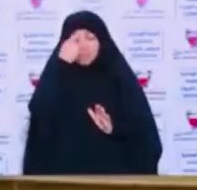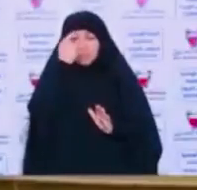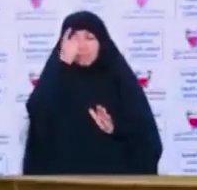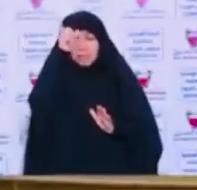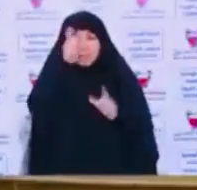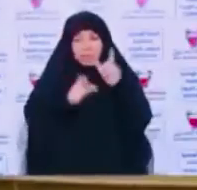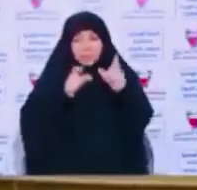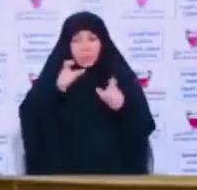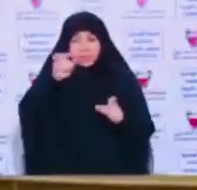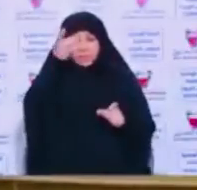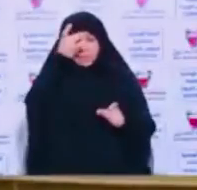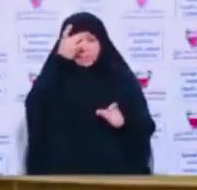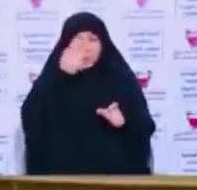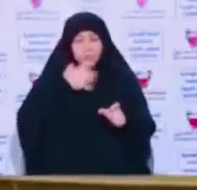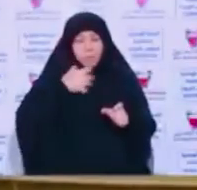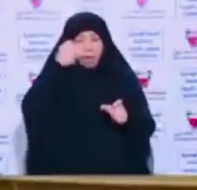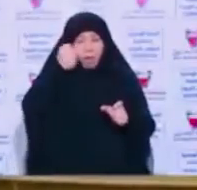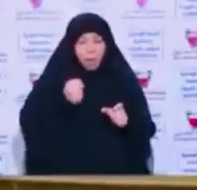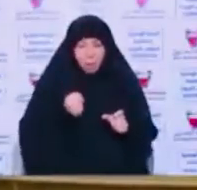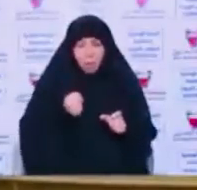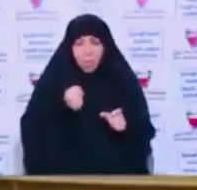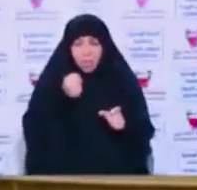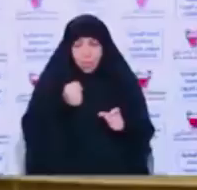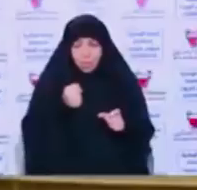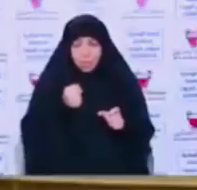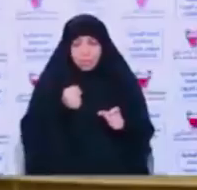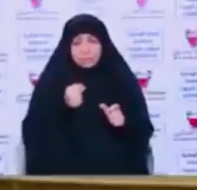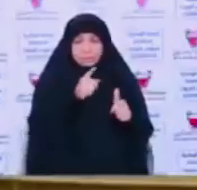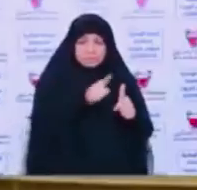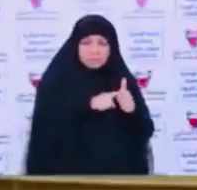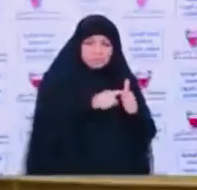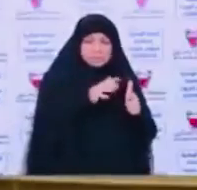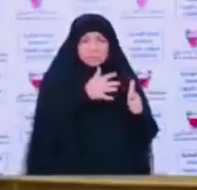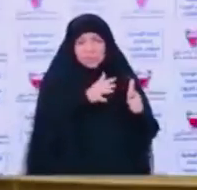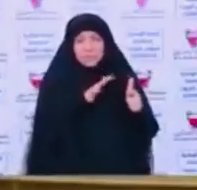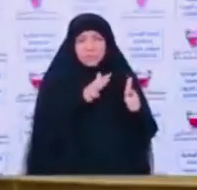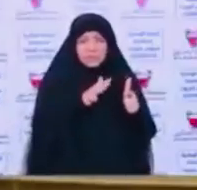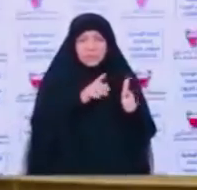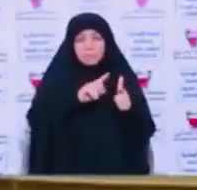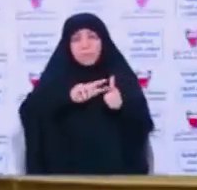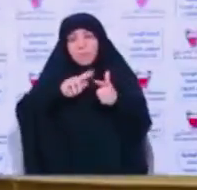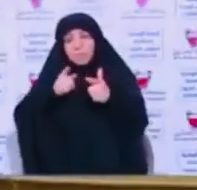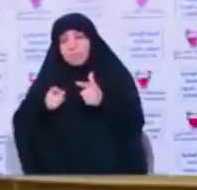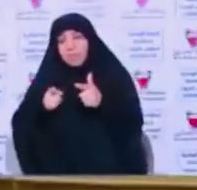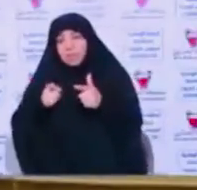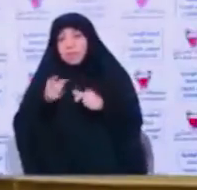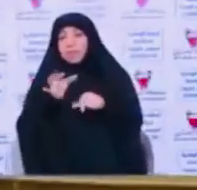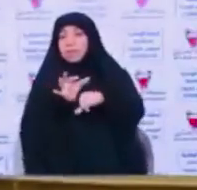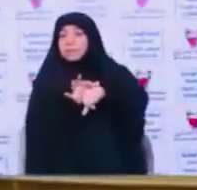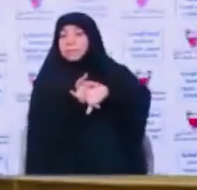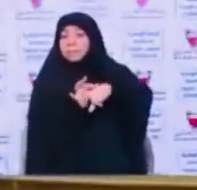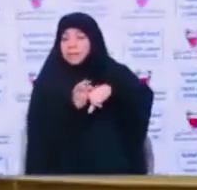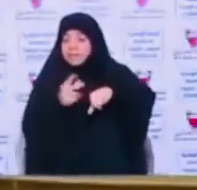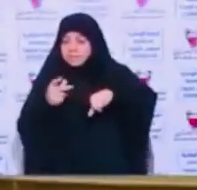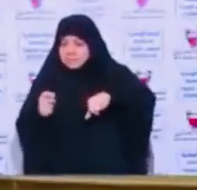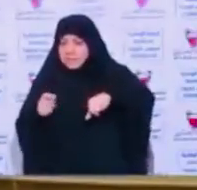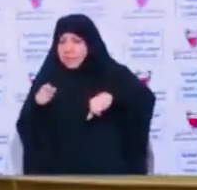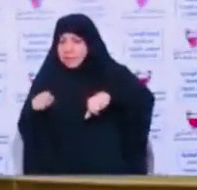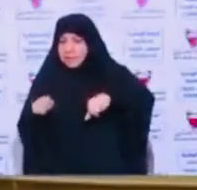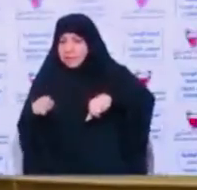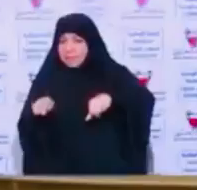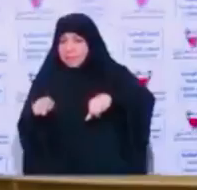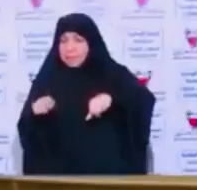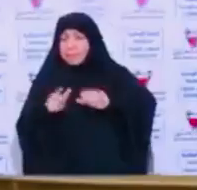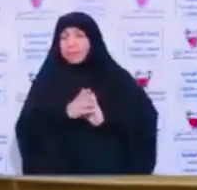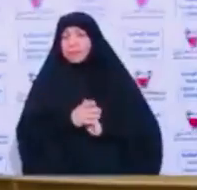الغير يستخدم البلازما. النوع من الثاني شفنا أن الأشخاص اللي إذا عطيناهم نسبة البلازما